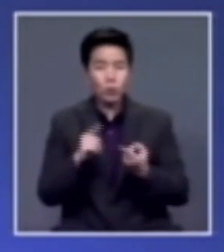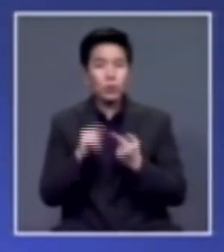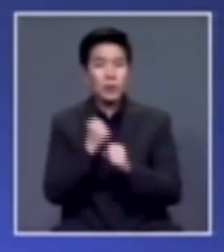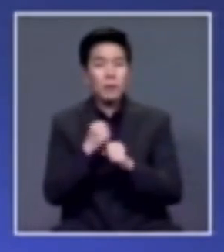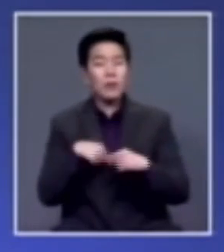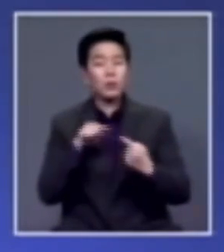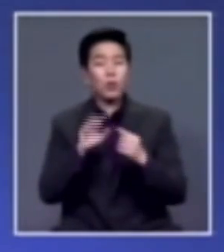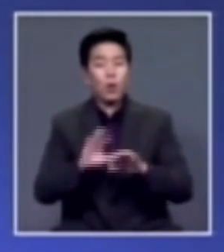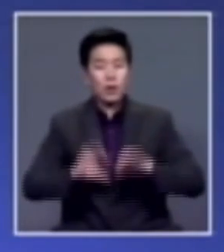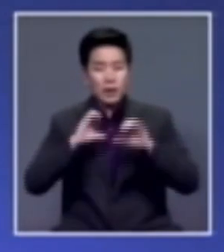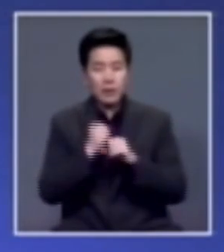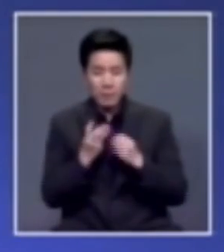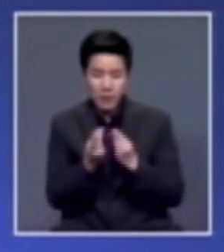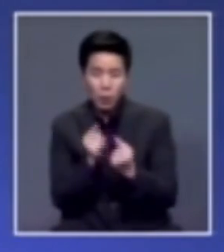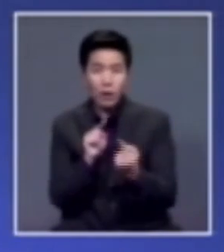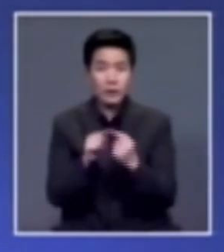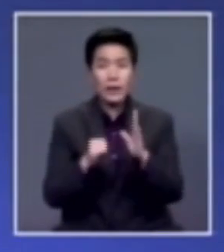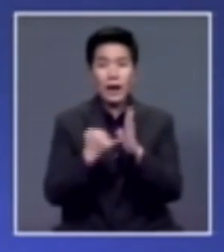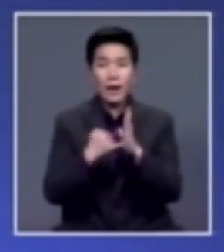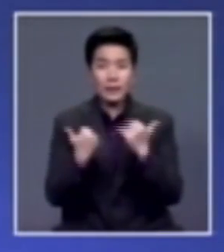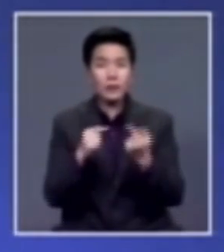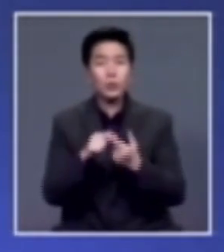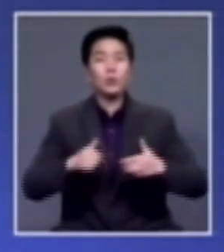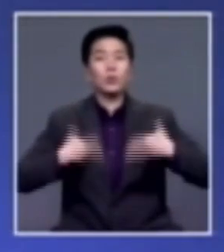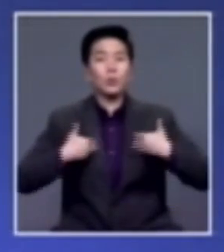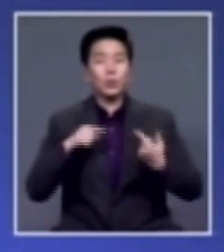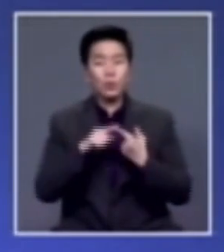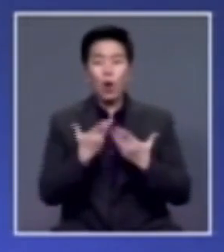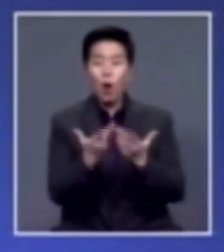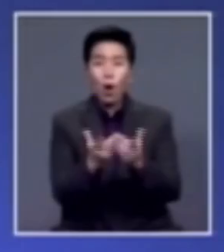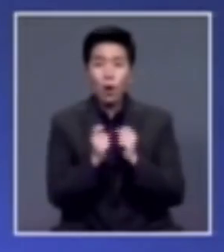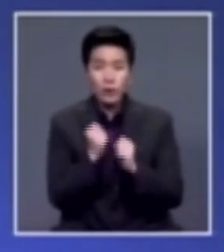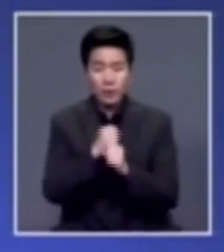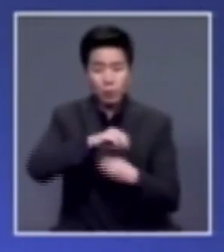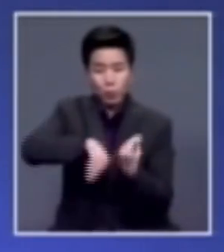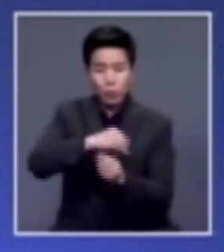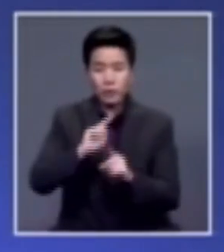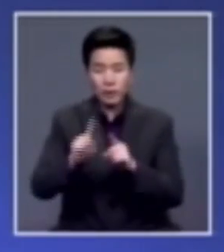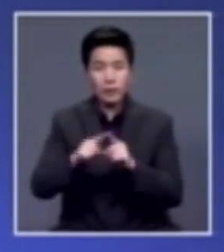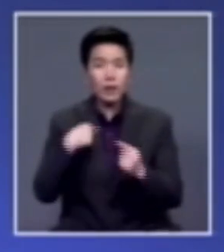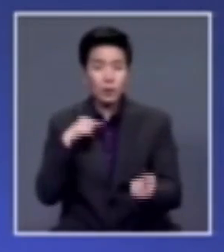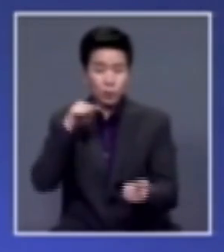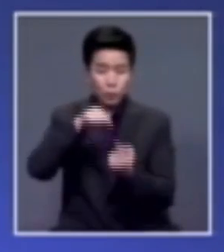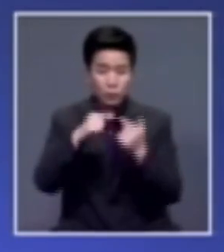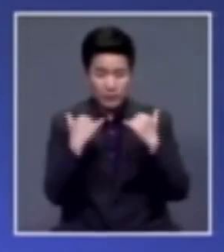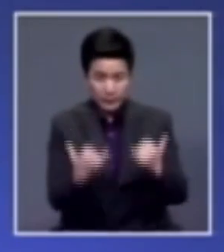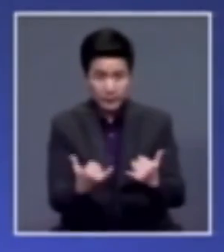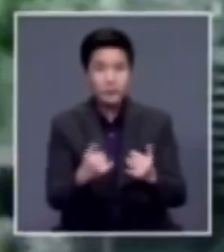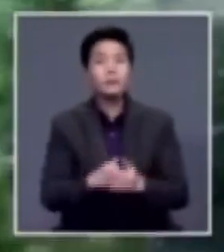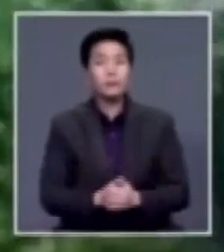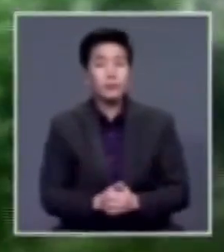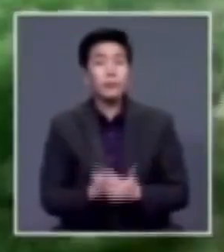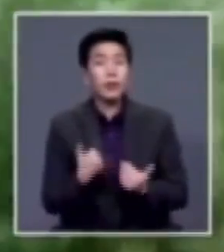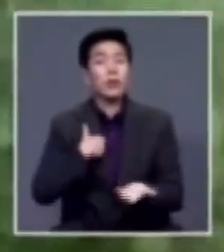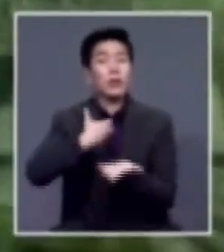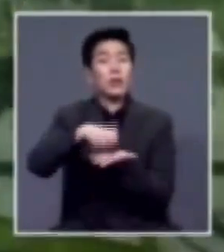ฐที่สะดวกรวดเร็วเข้าถึงง่ายและการอำนวยความสะดวกในการติดต่อขออนุญาตประกอบการธุรกิจ e-shop doing business เป็นต้นที่